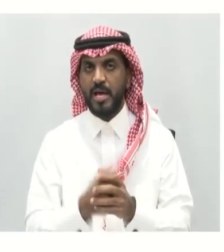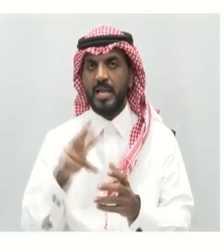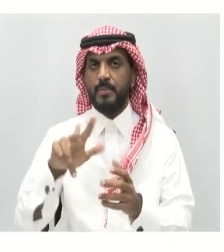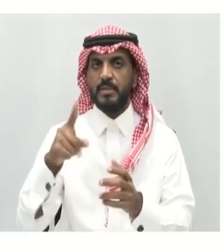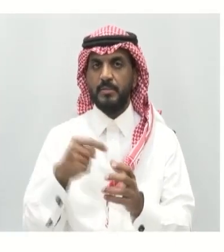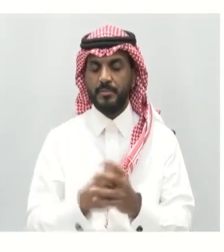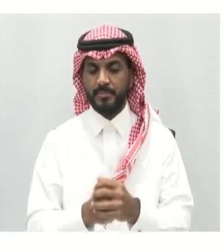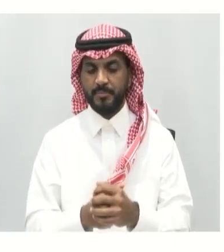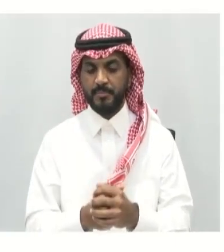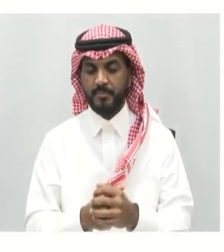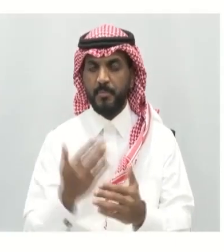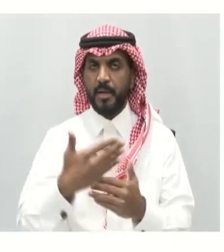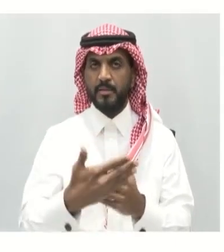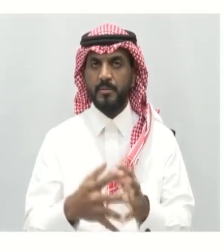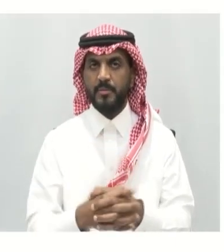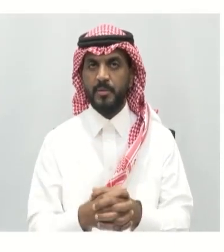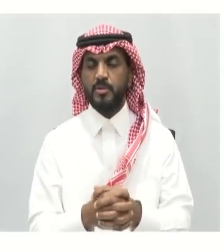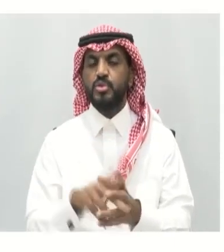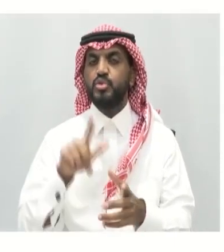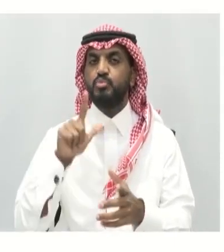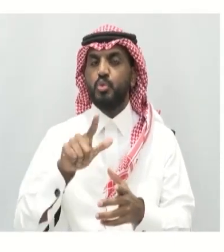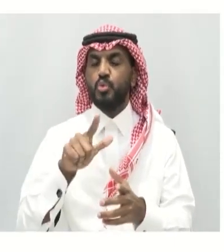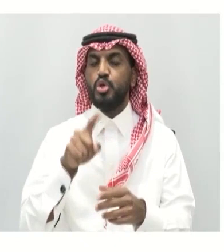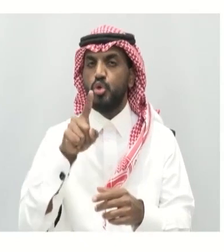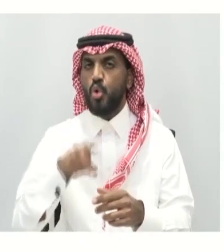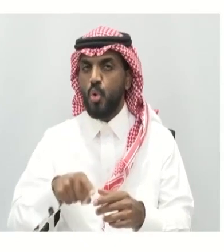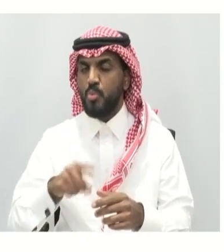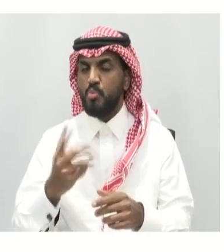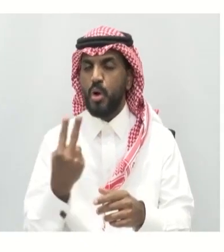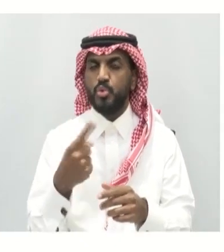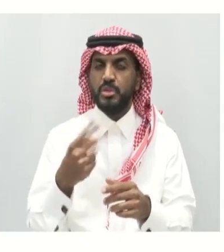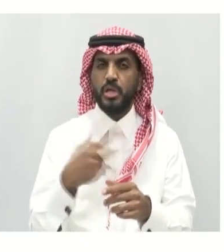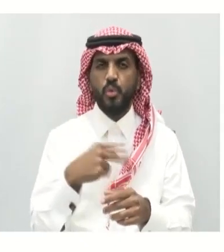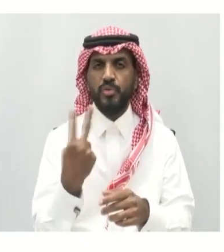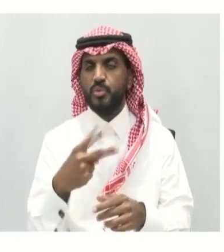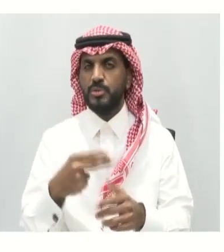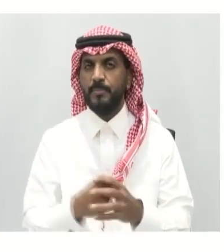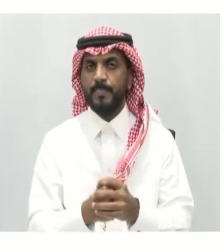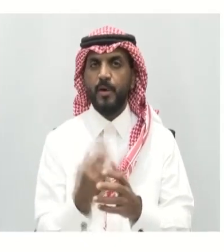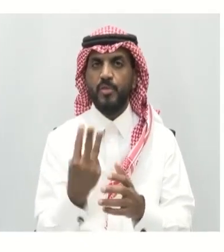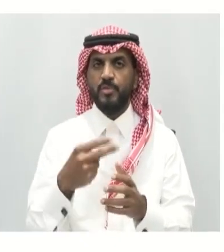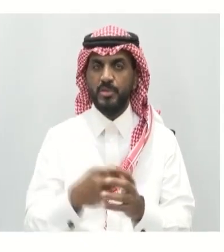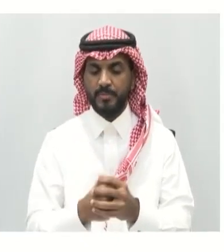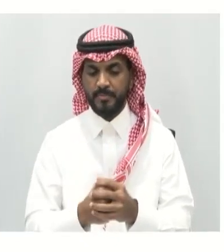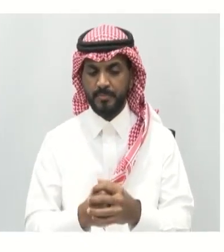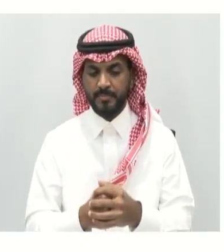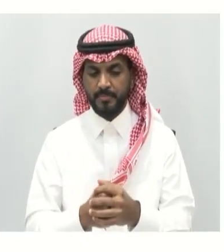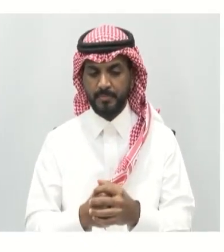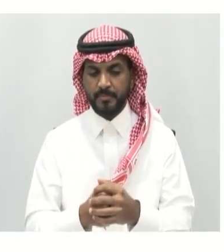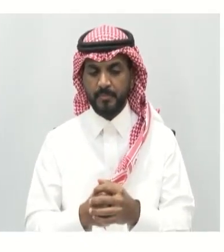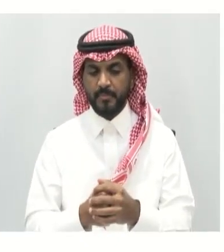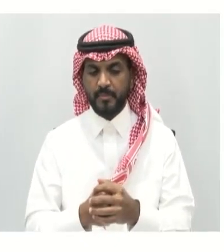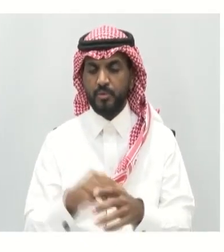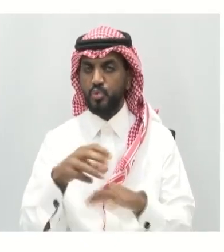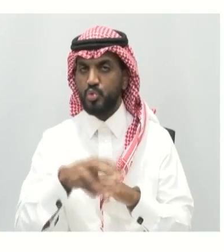البدر بعده باسبوع يعني يوم 21 يوم 22 يوم 23 يكون عندنا